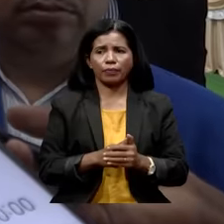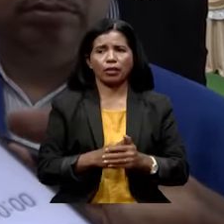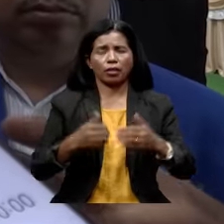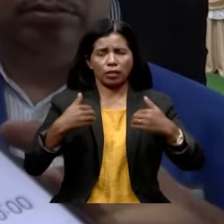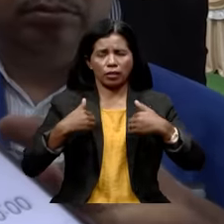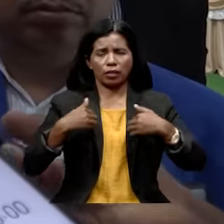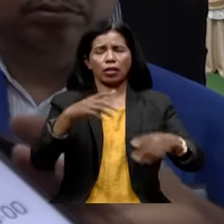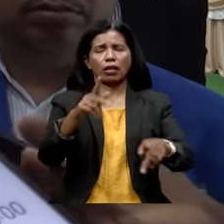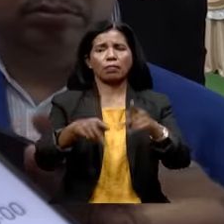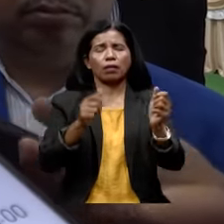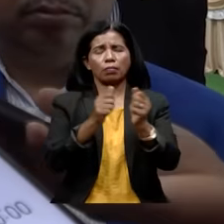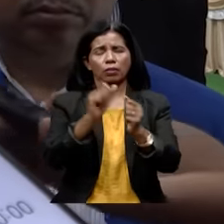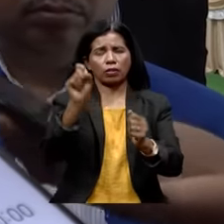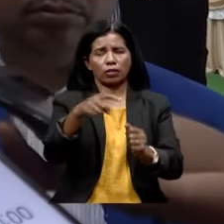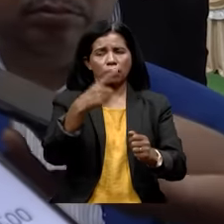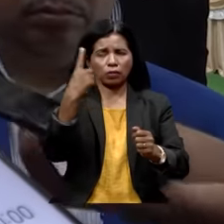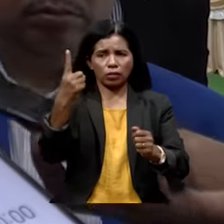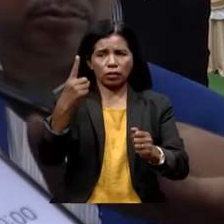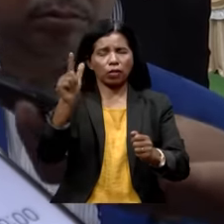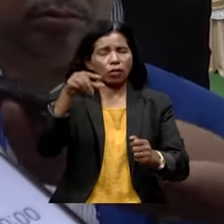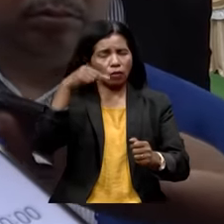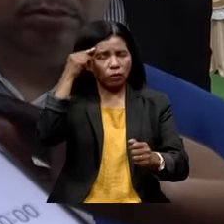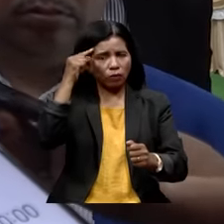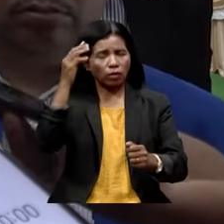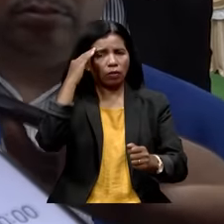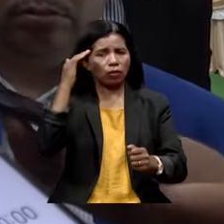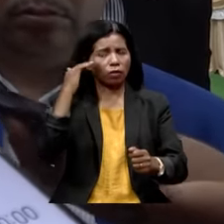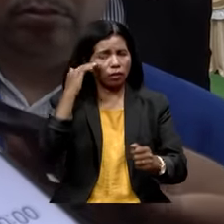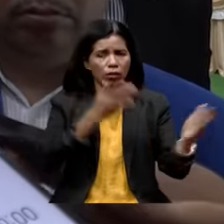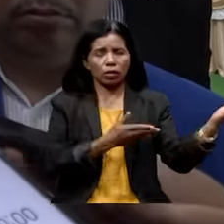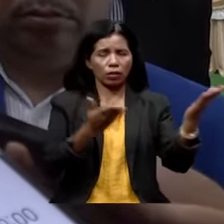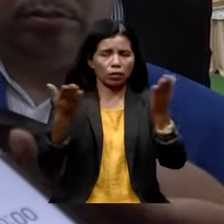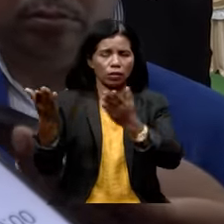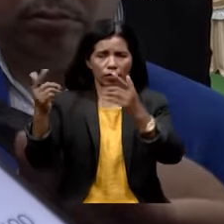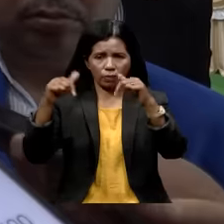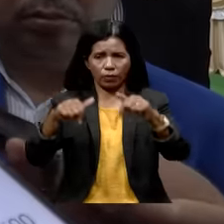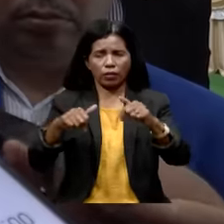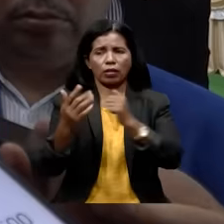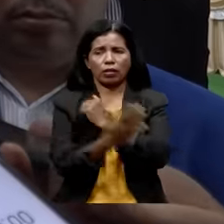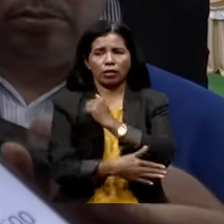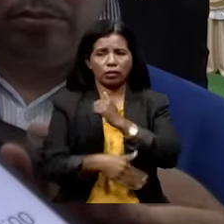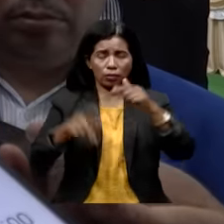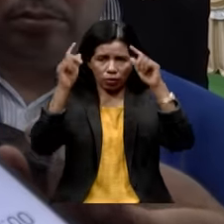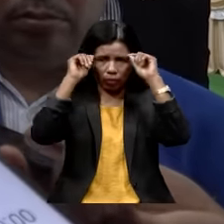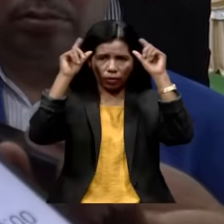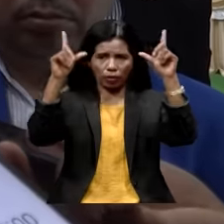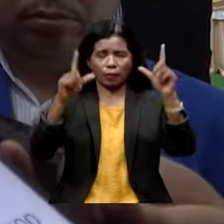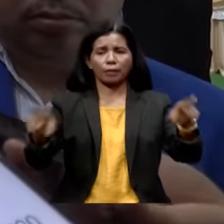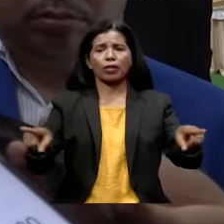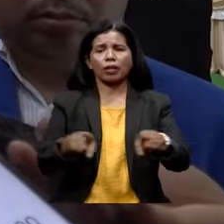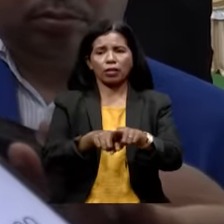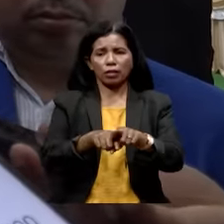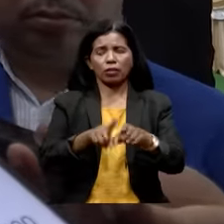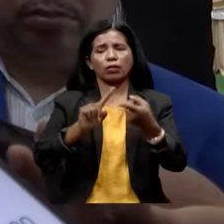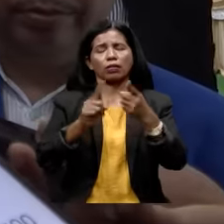ema sanulurising ida nebe maka Guvernu Korea si deporta ma iha nasaung Timor Leste. Hanya sangkau tu